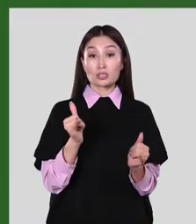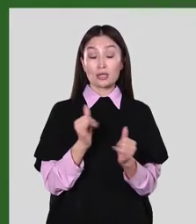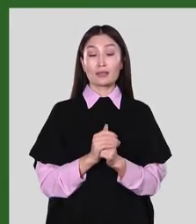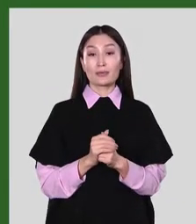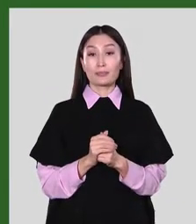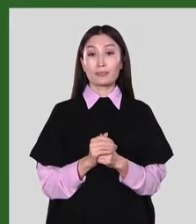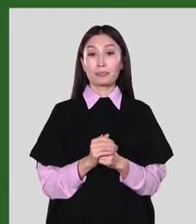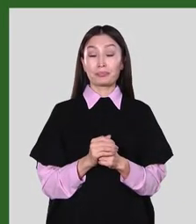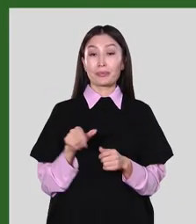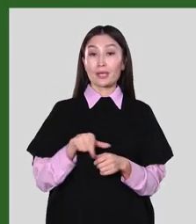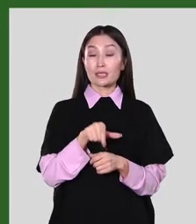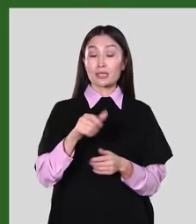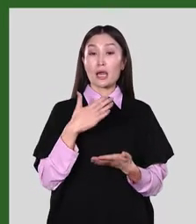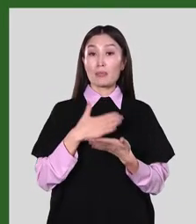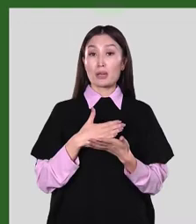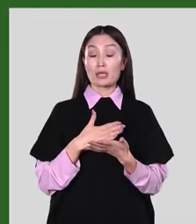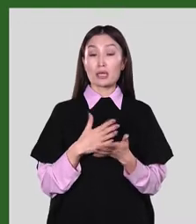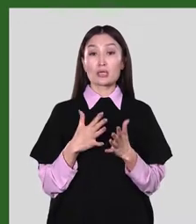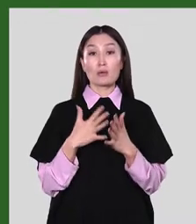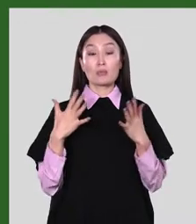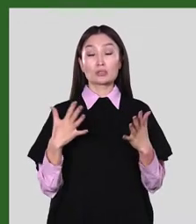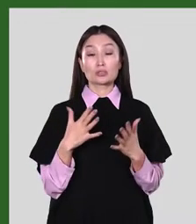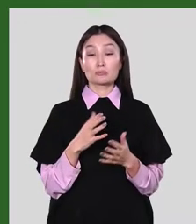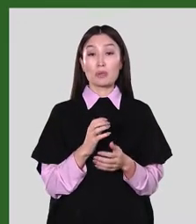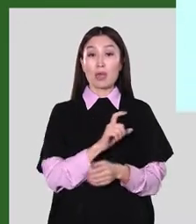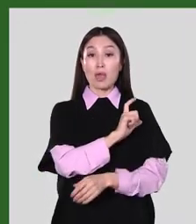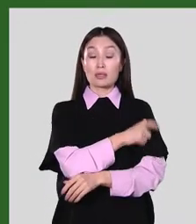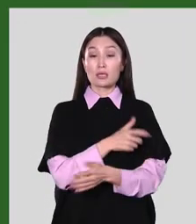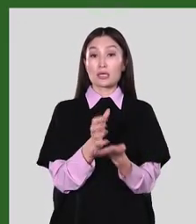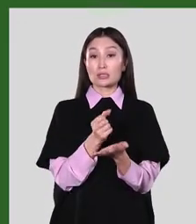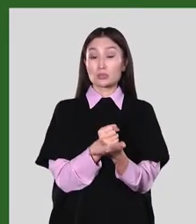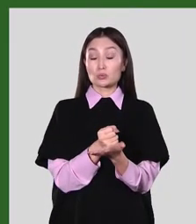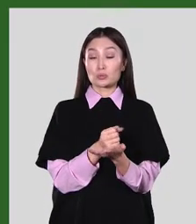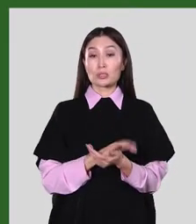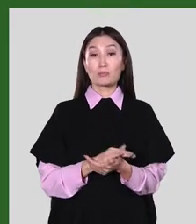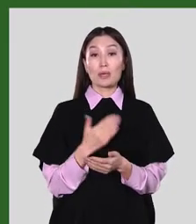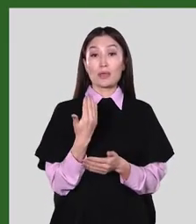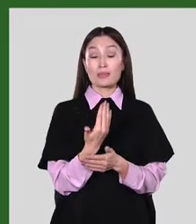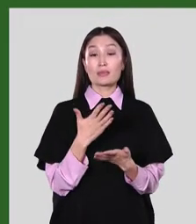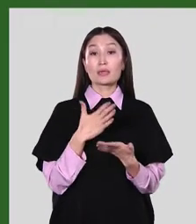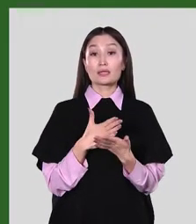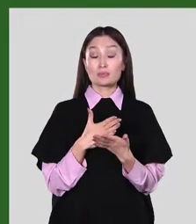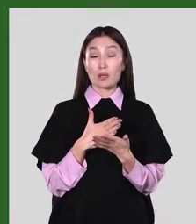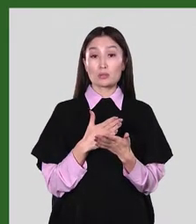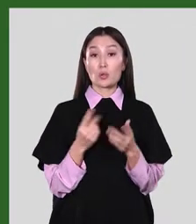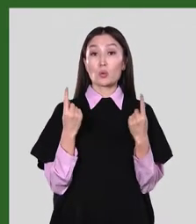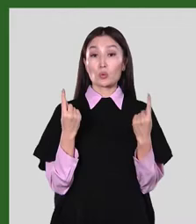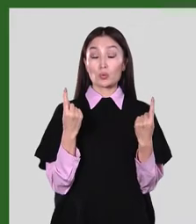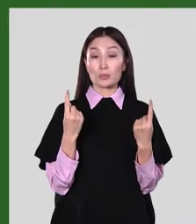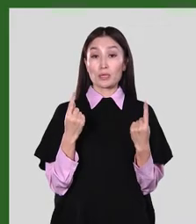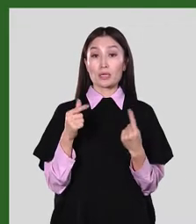река обладает значительными энергетическими ресурсами на ней расположена крупнейшая